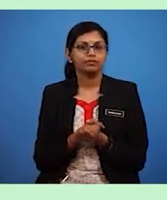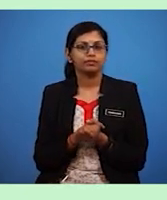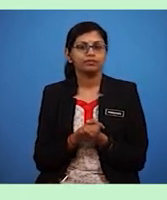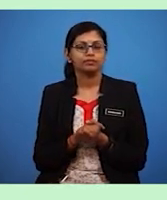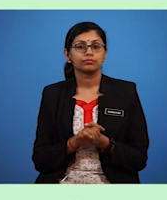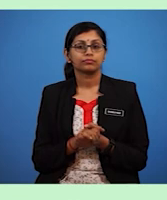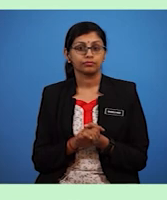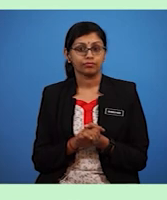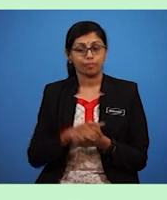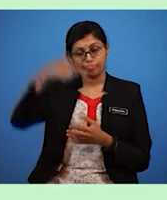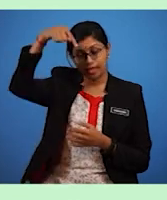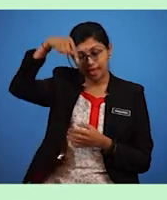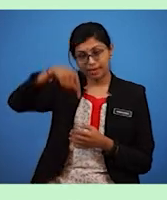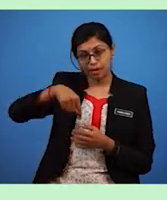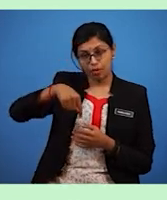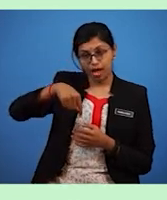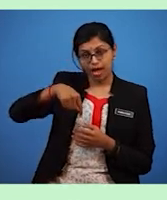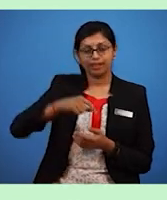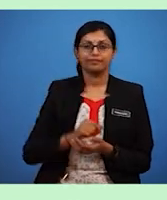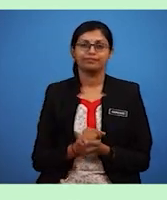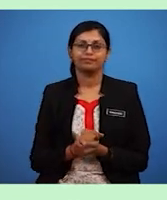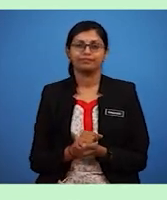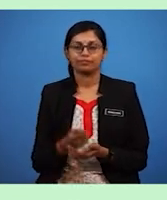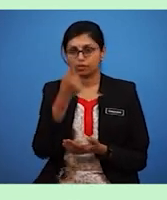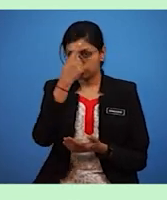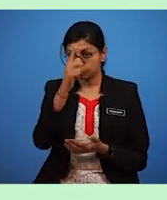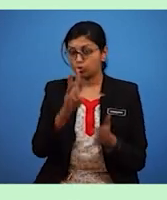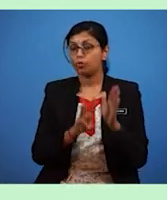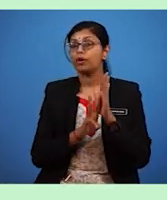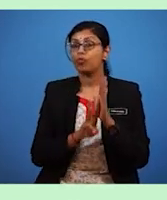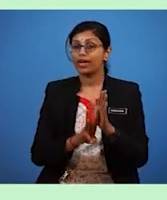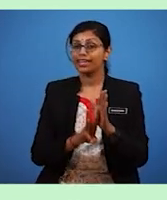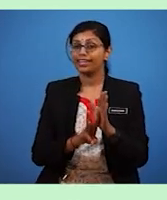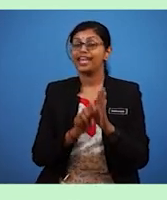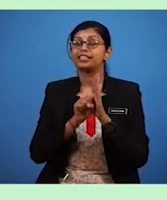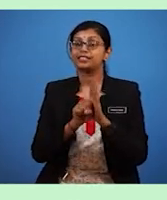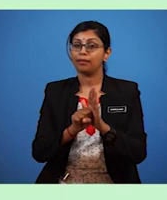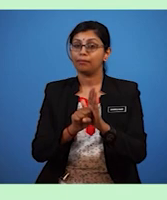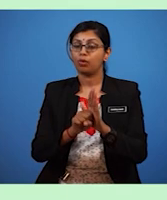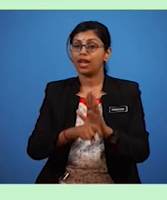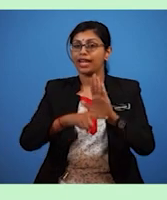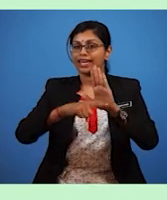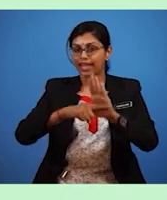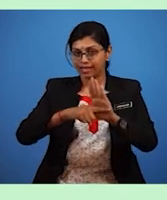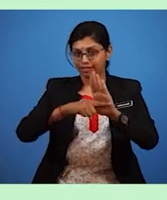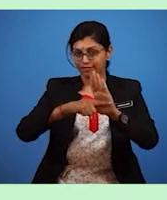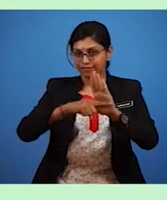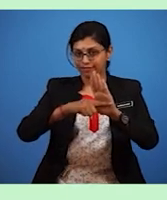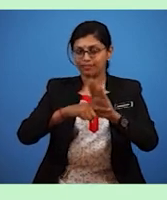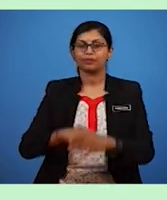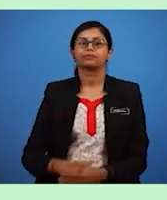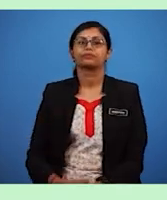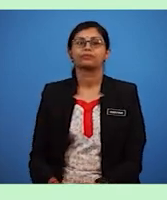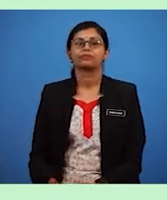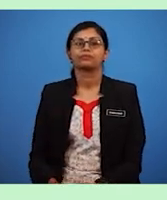ke bawah bagi mewakili simbol negatif.